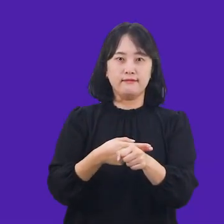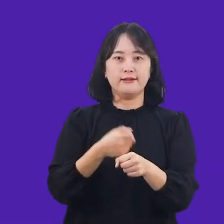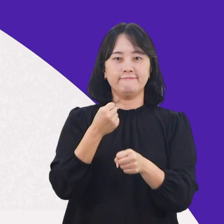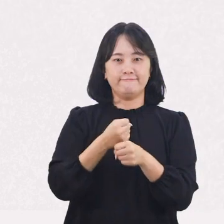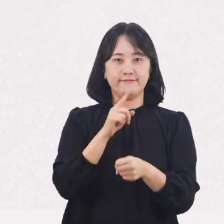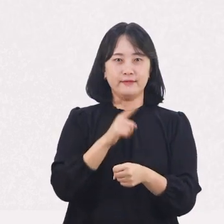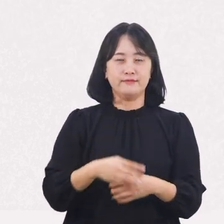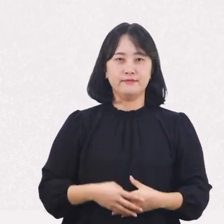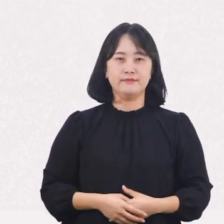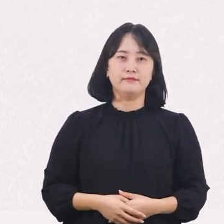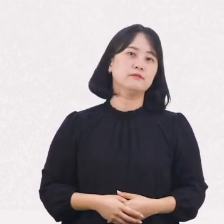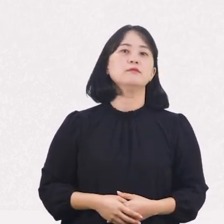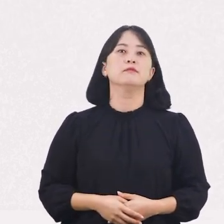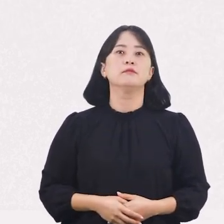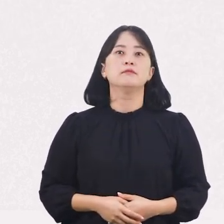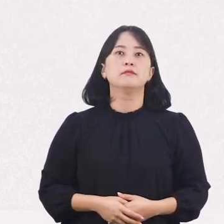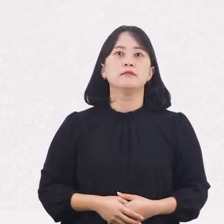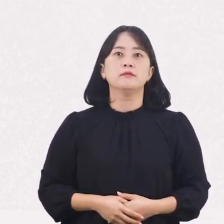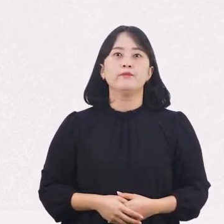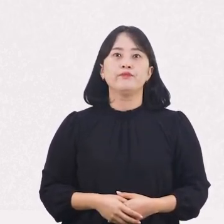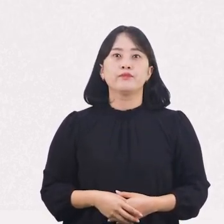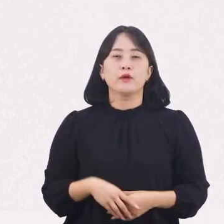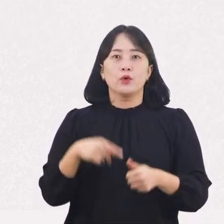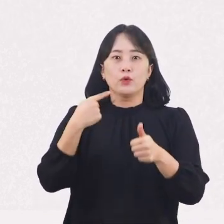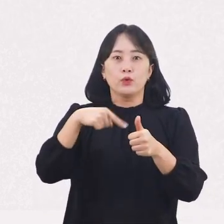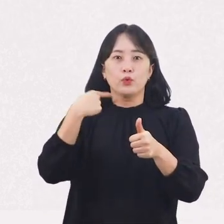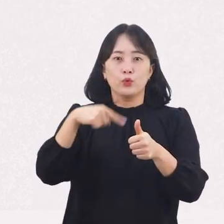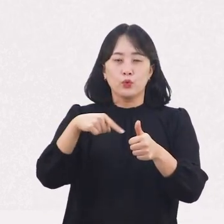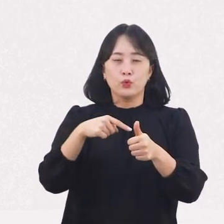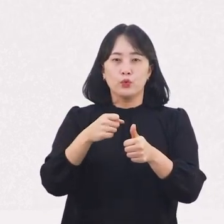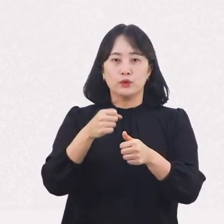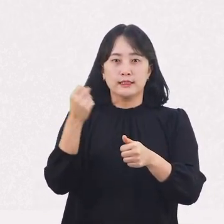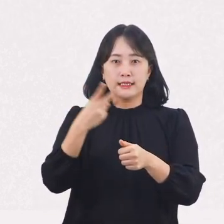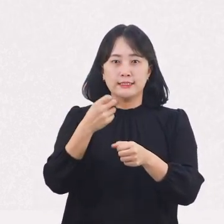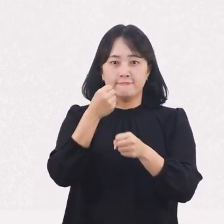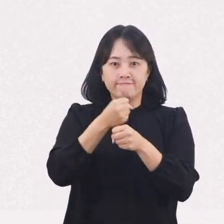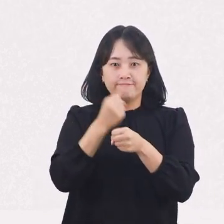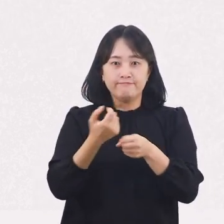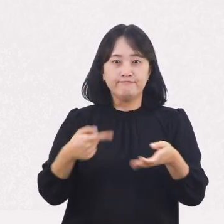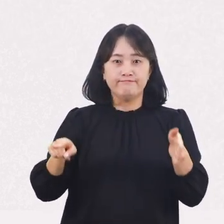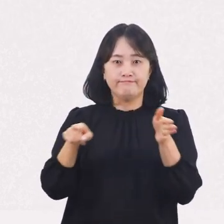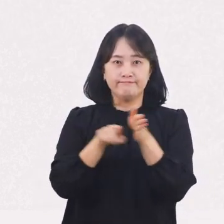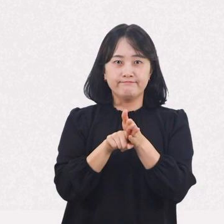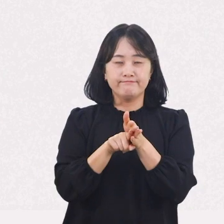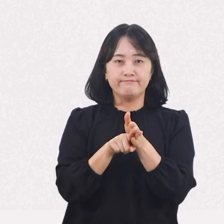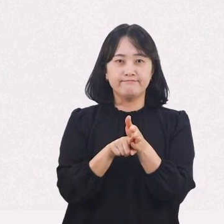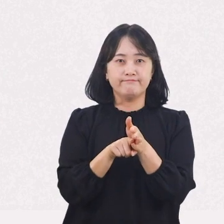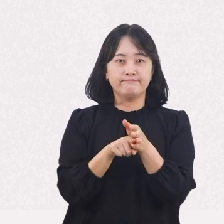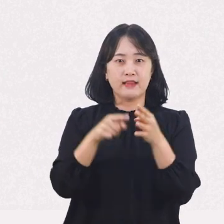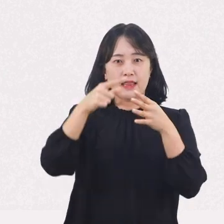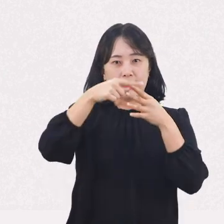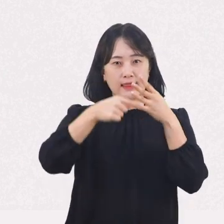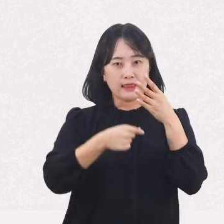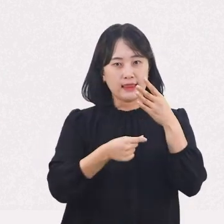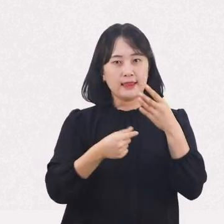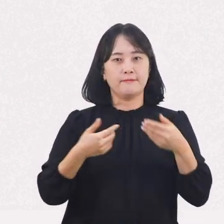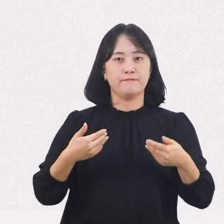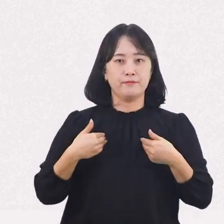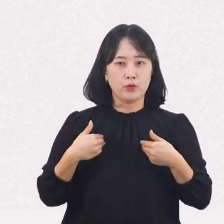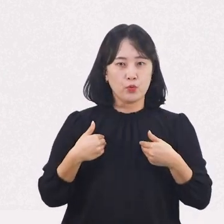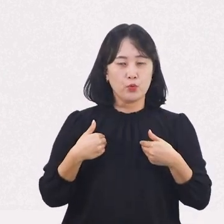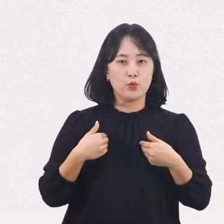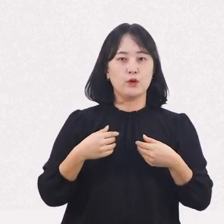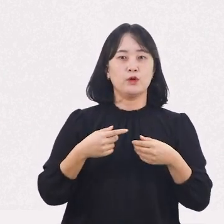것인데요. 세계 시민 교육을 위한 교육과정을 재구성하기 위해서는 다음의 단계를 거치게 됩니다.